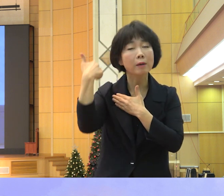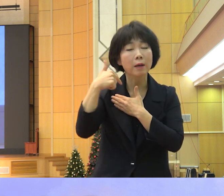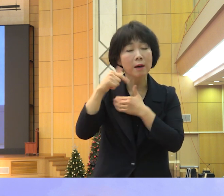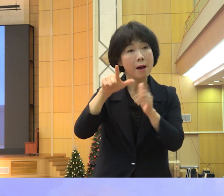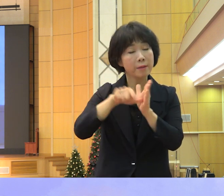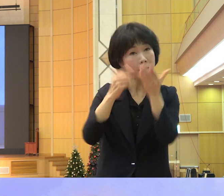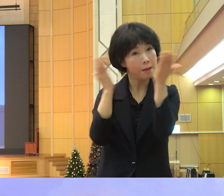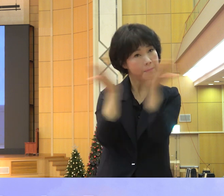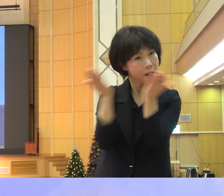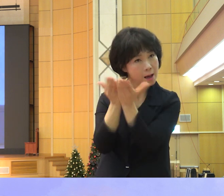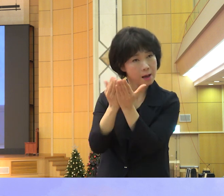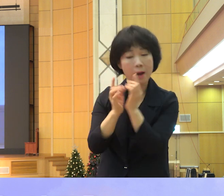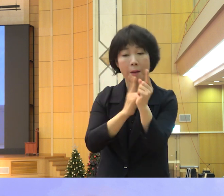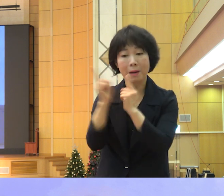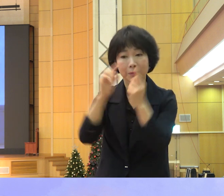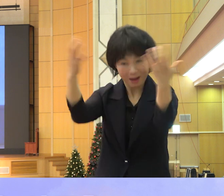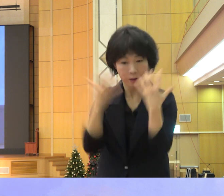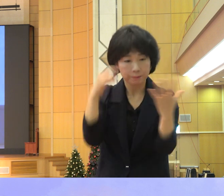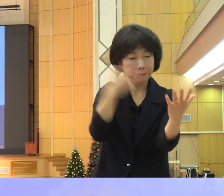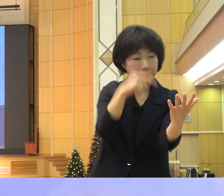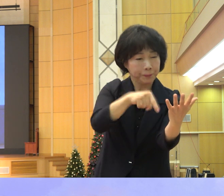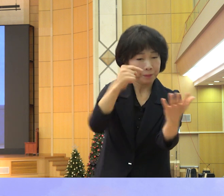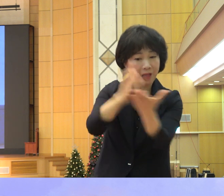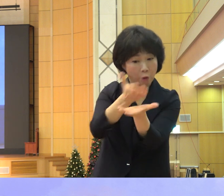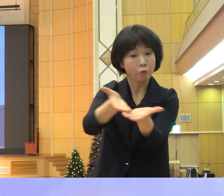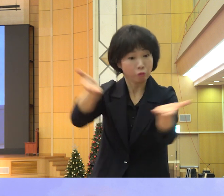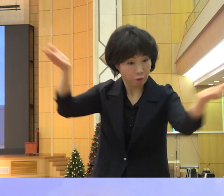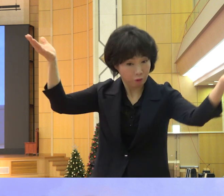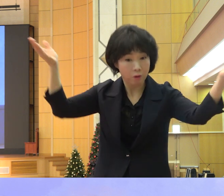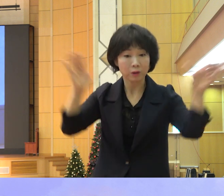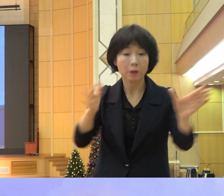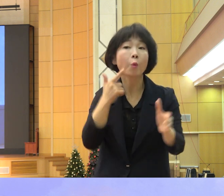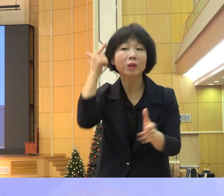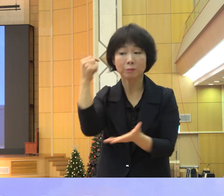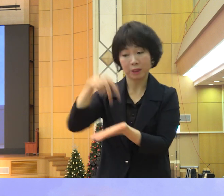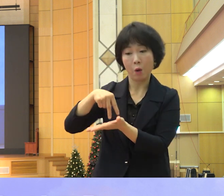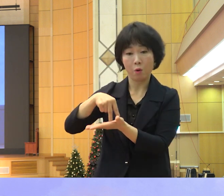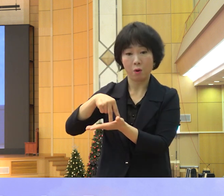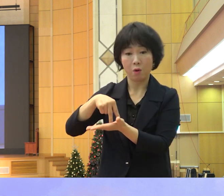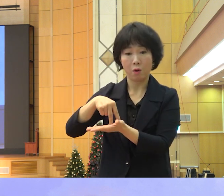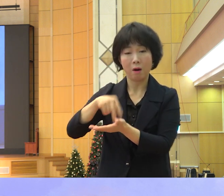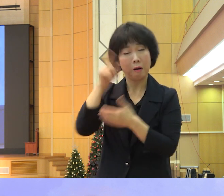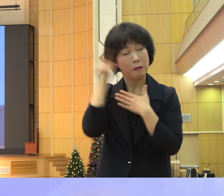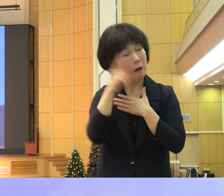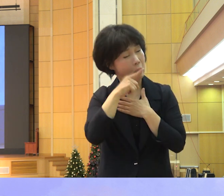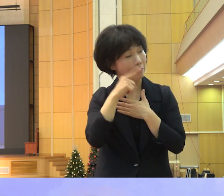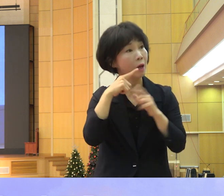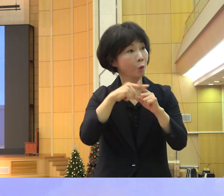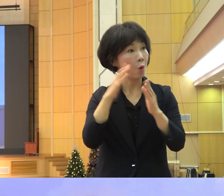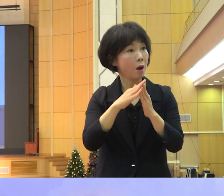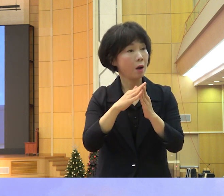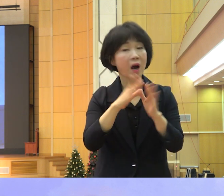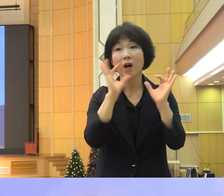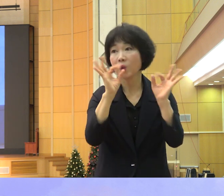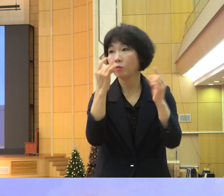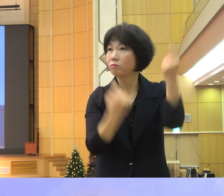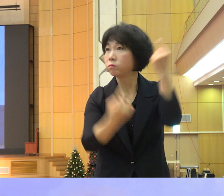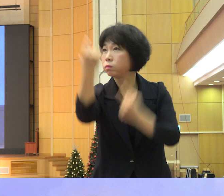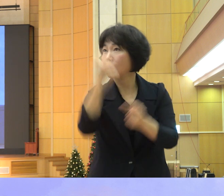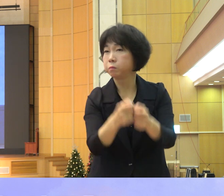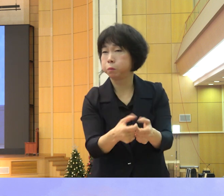따라 양식을 나눠주는 복된 사자 목사님을 세워주시고 이렇게 날마다 교회가